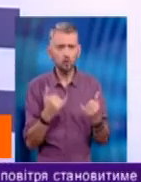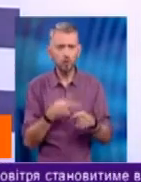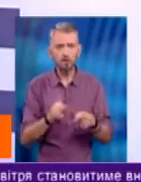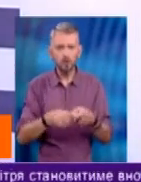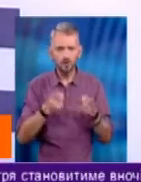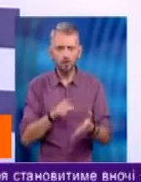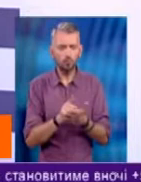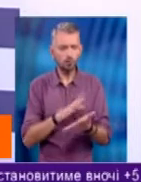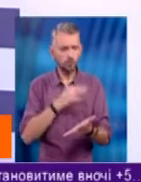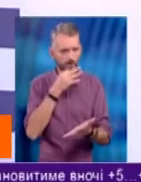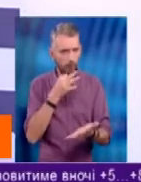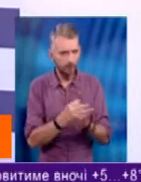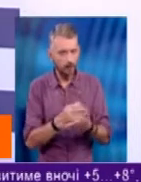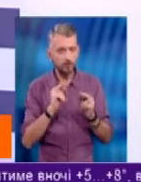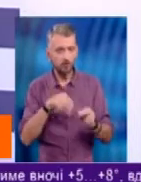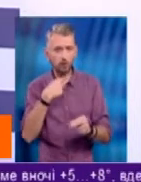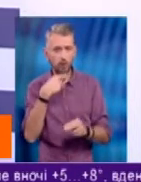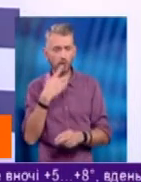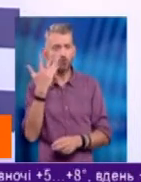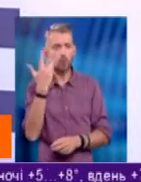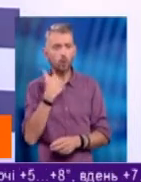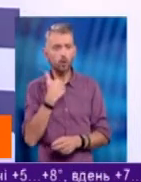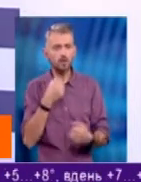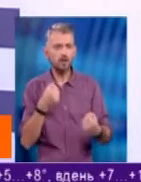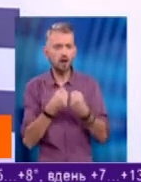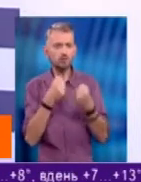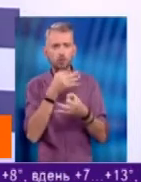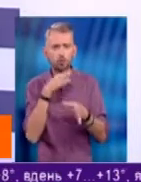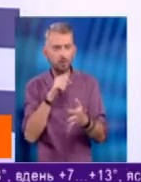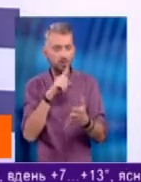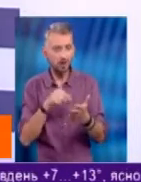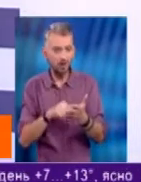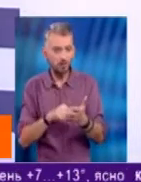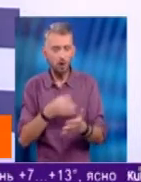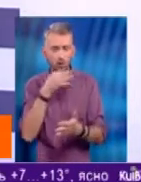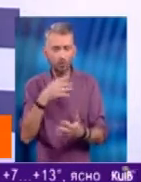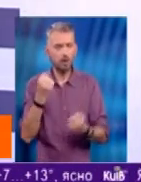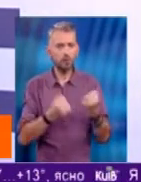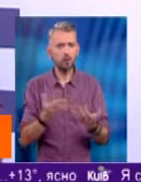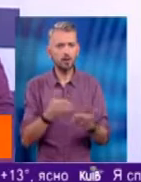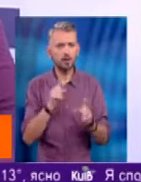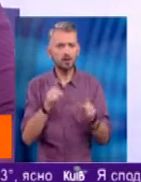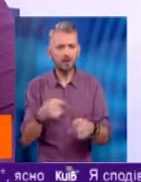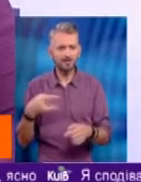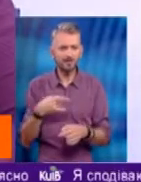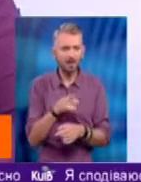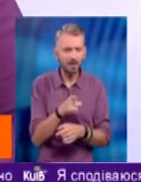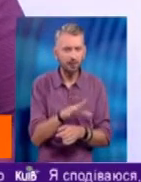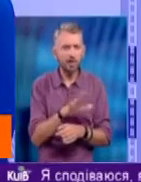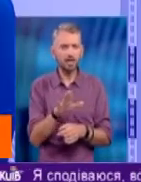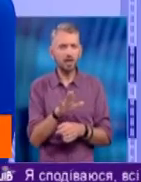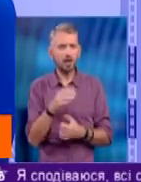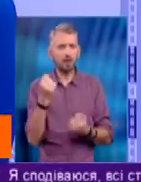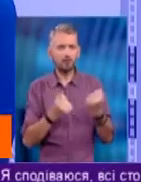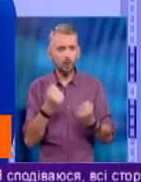має бути відповідальність. І, чесно кажучи, коли стикаєшся з любим питанням, то будь-який автомобіль, який навіть заїхав, і не він, не